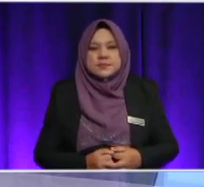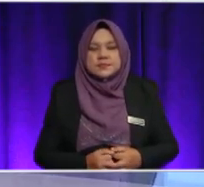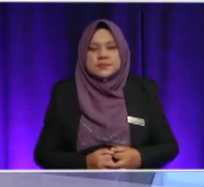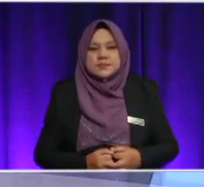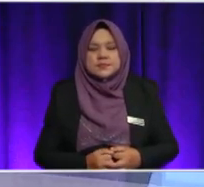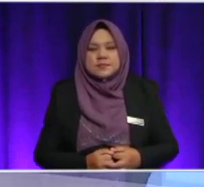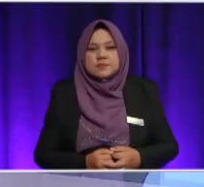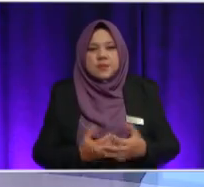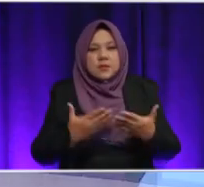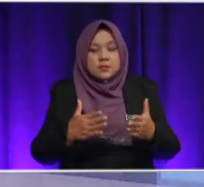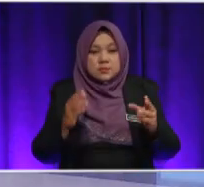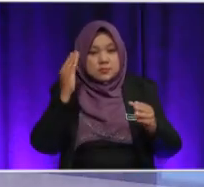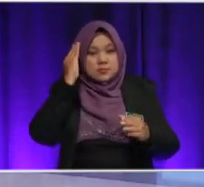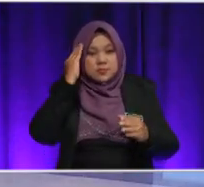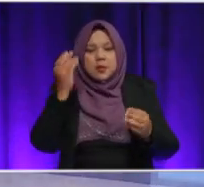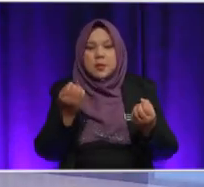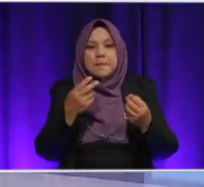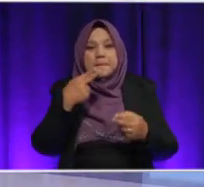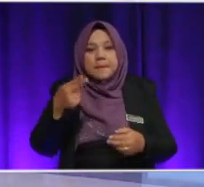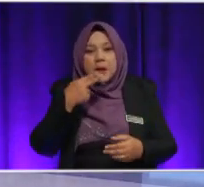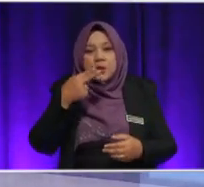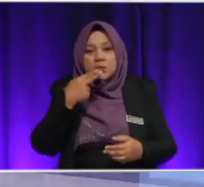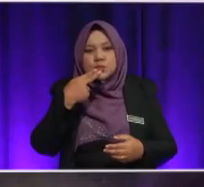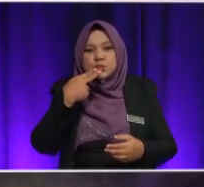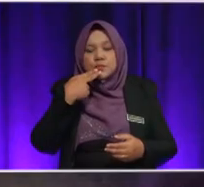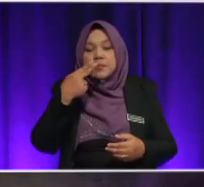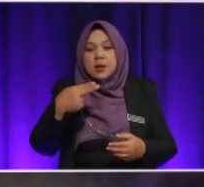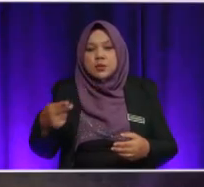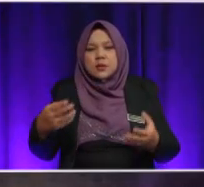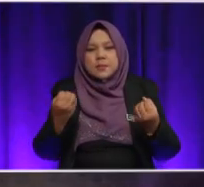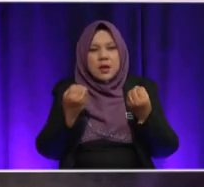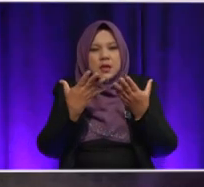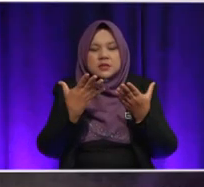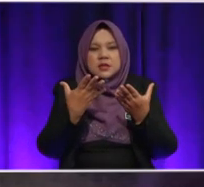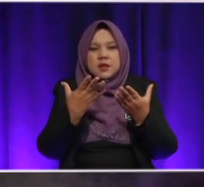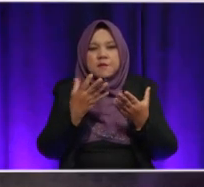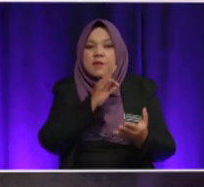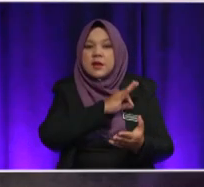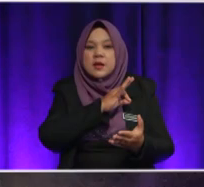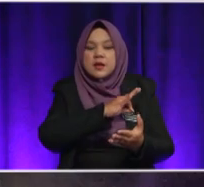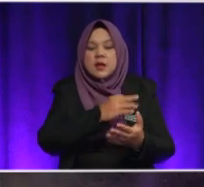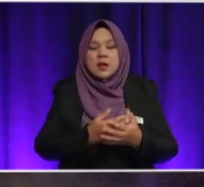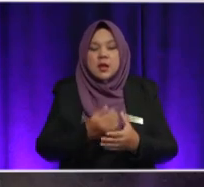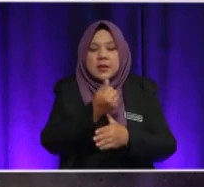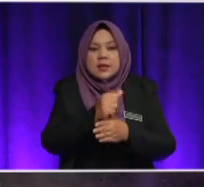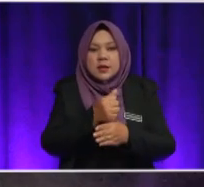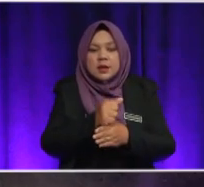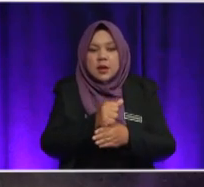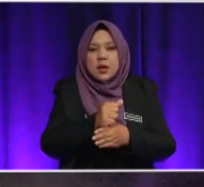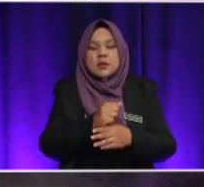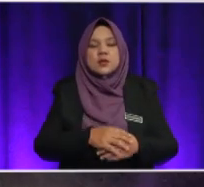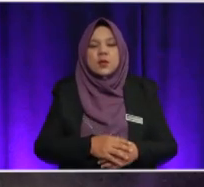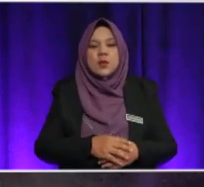kita tahu madu pun ada banyak saya nggak manfaat ini ada banyak manfaatnya antaranya adalah